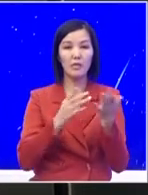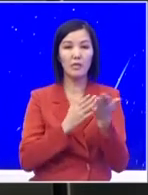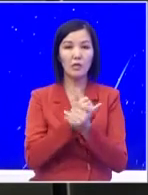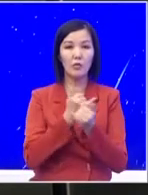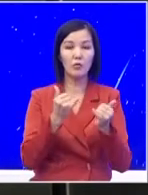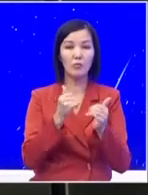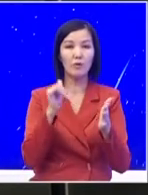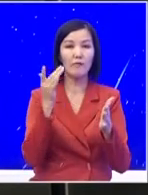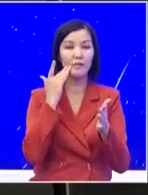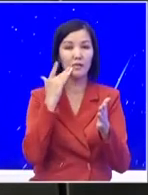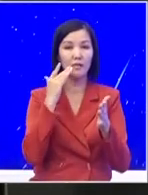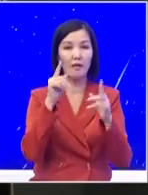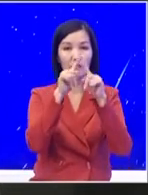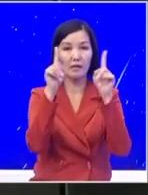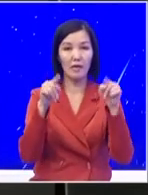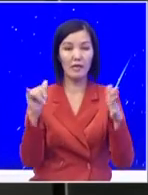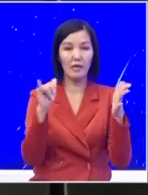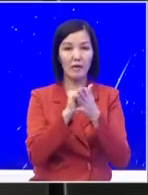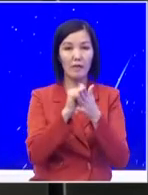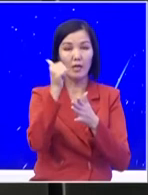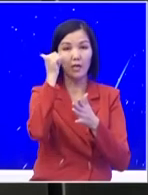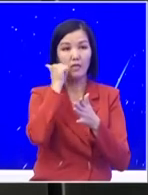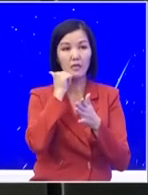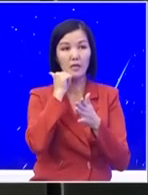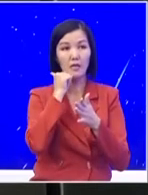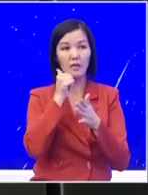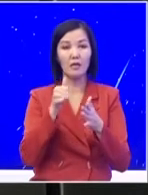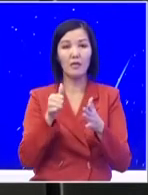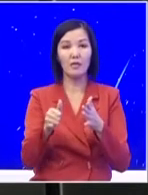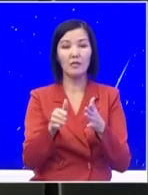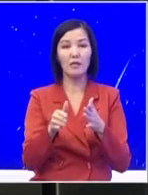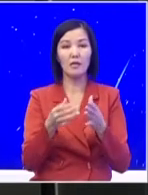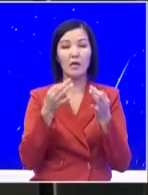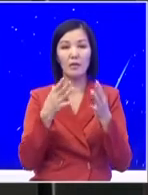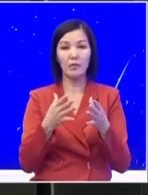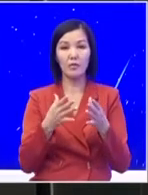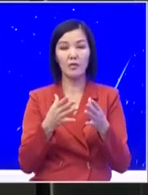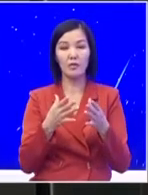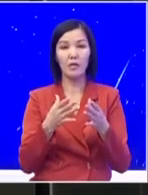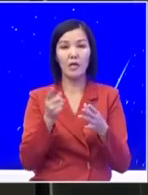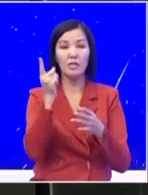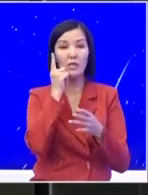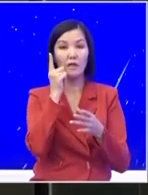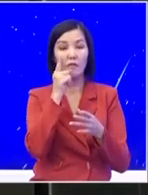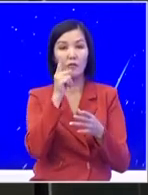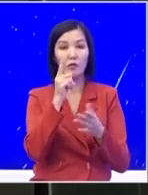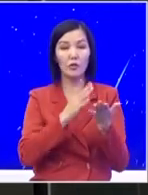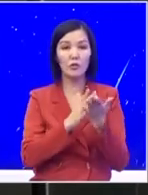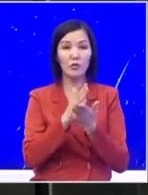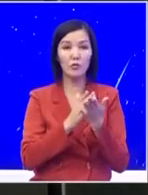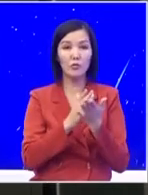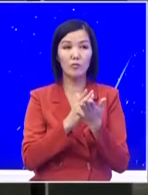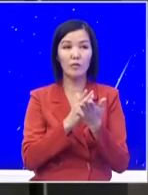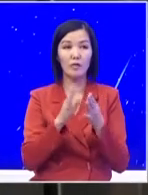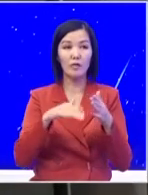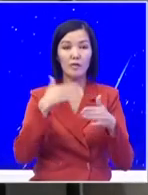наклеен внутри кабины лифта. В старых же лифтах нерабочая кнопка вызова – обычное дело. А телефон ремонтной службы часто наклеен